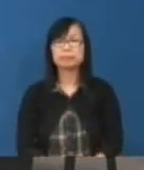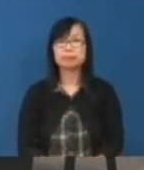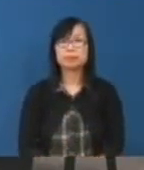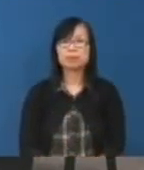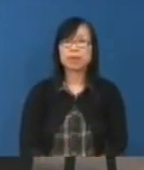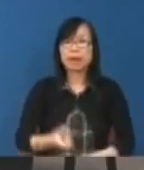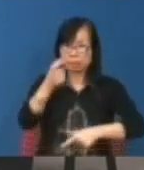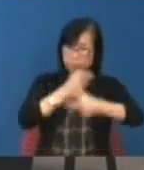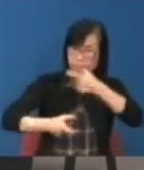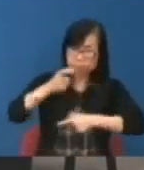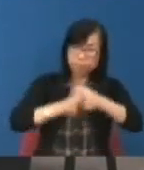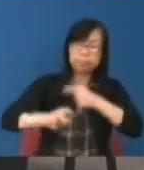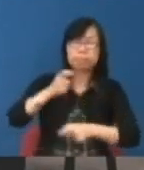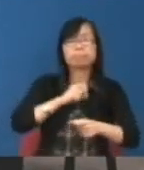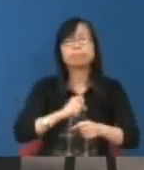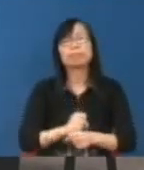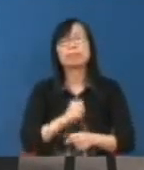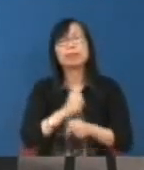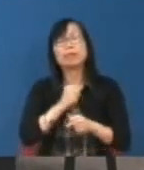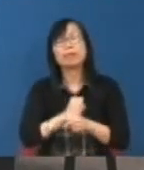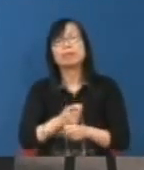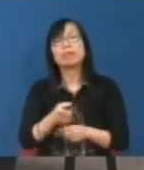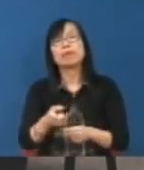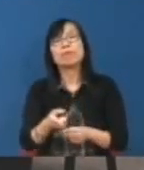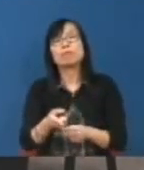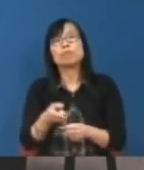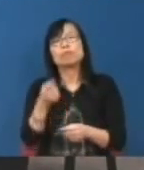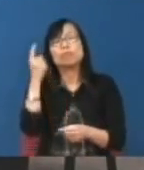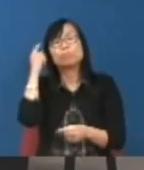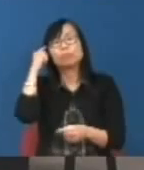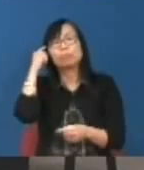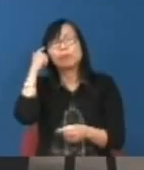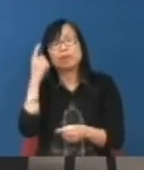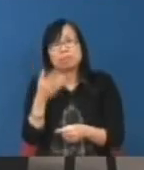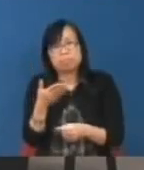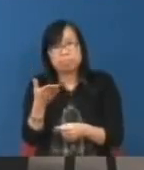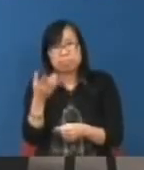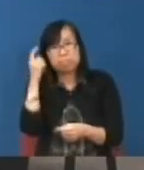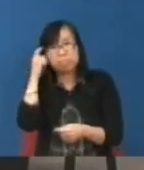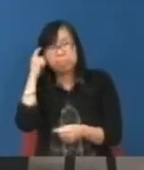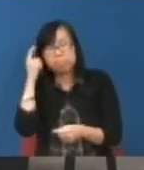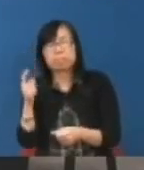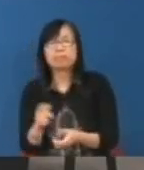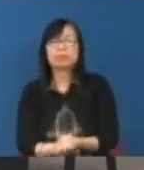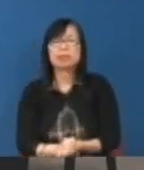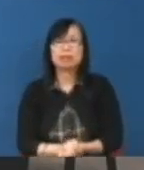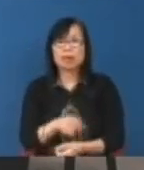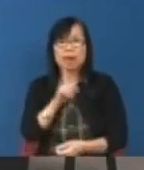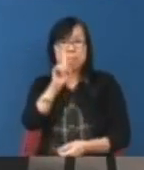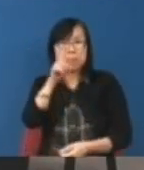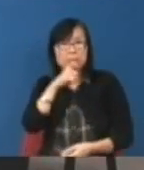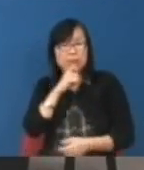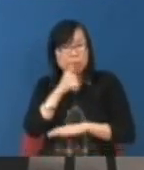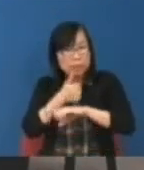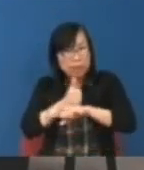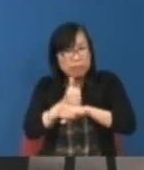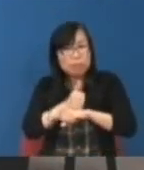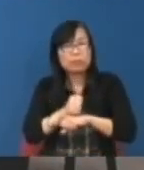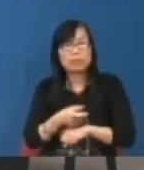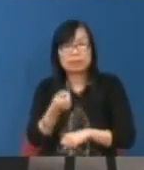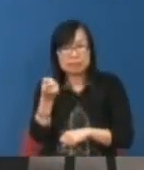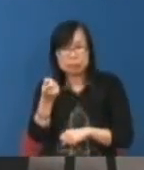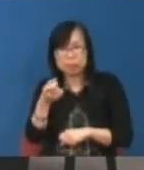營商嘅，由商業去做嘅。咁露咗尾巴啦，露咗尾巴啦，係咪？咁我就講啦，邊個有機會做啲生意？細嘅